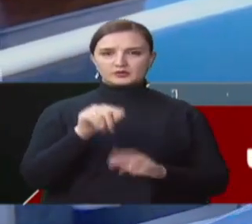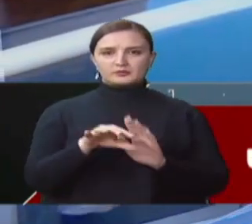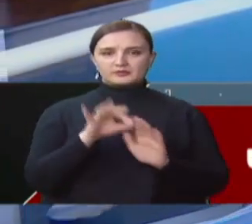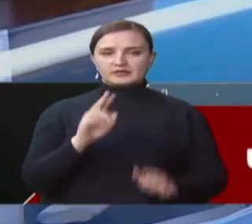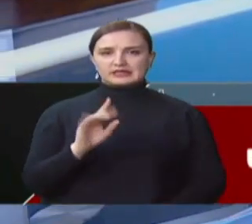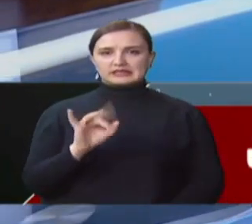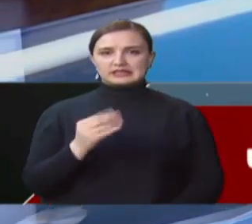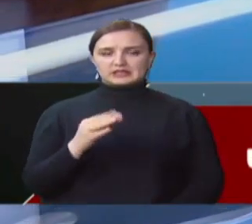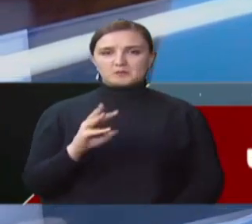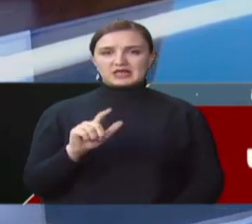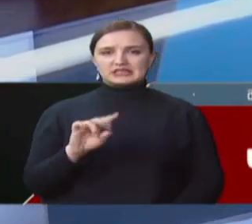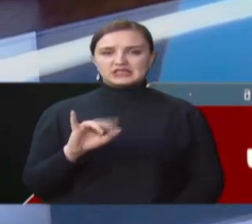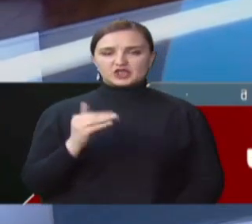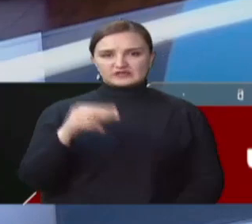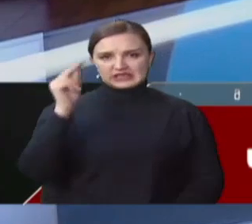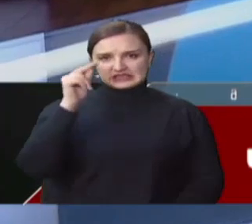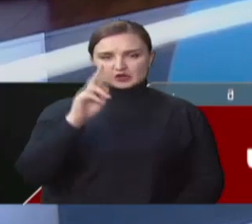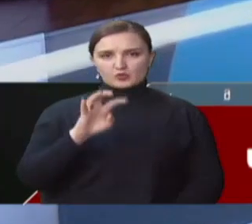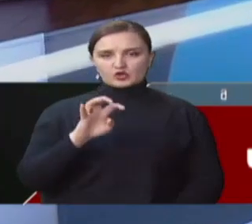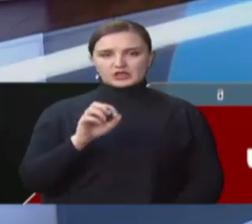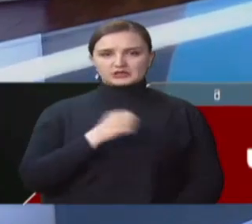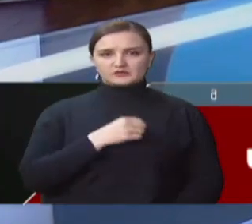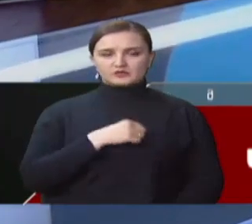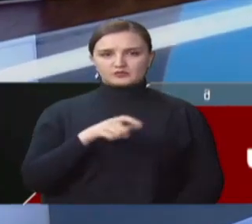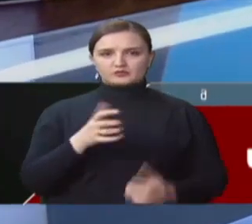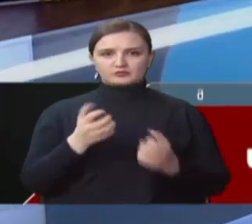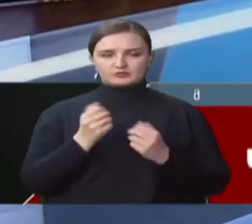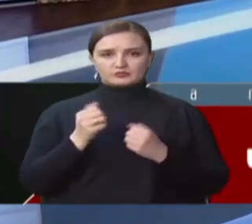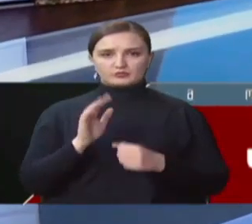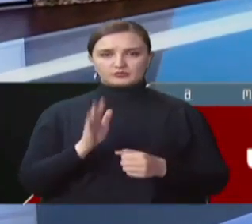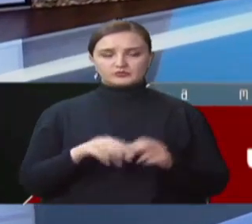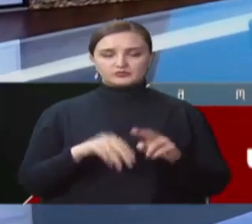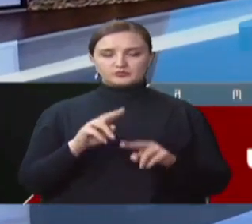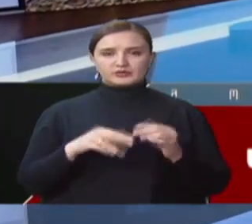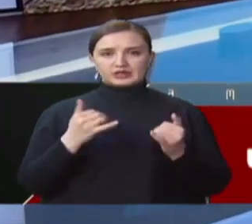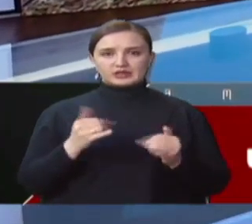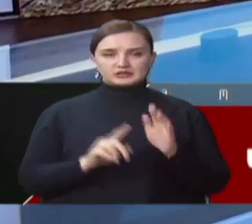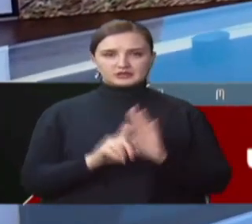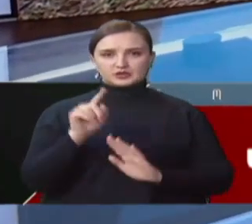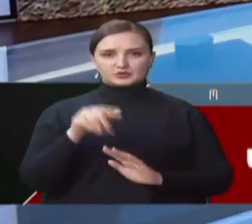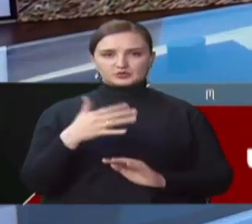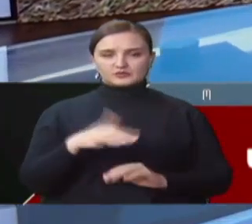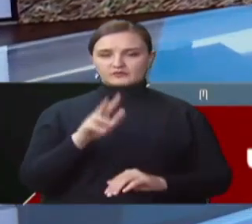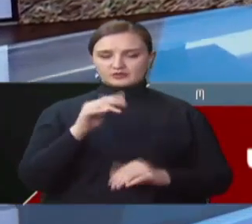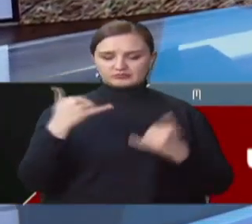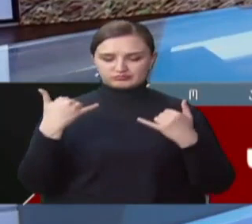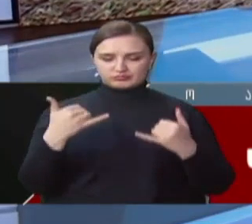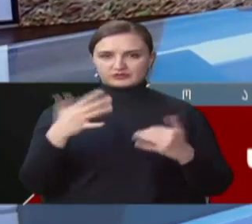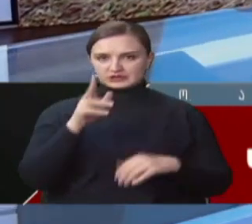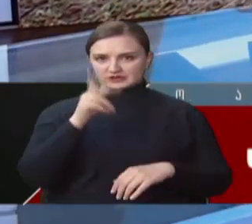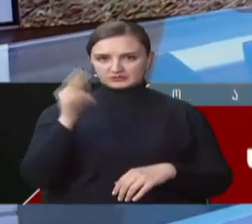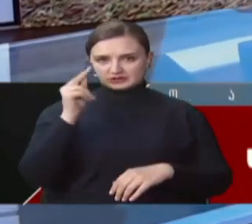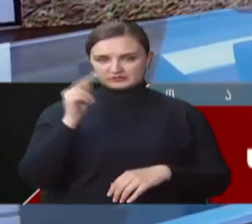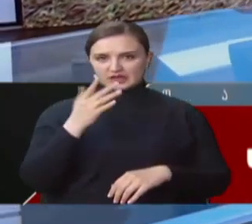Georgi Mazniashvilis sakhalobis liceumi 400 kadetis miqebaze ikneba gatvili. Mshenebulobas dghes chaiqara saputzvoli samtsiani sasavlo kursi